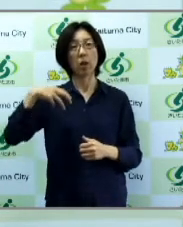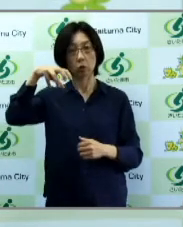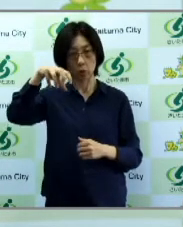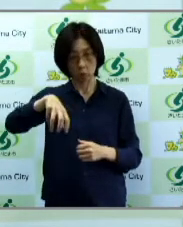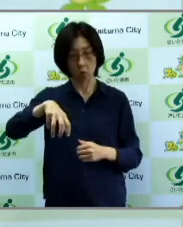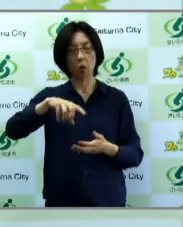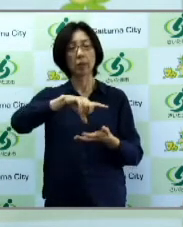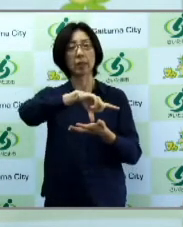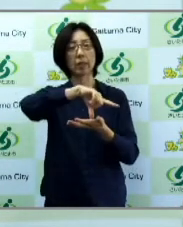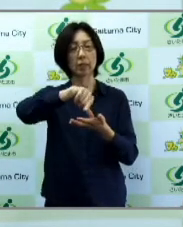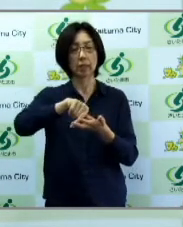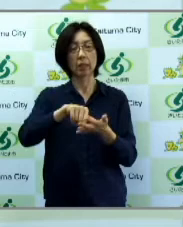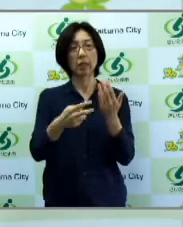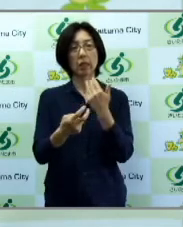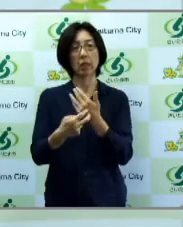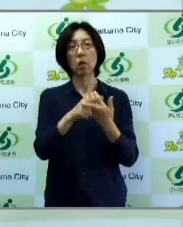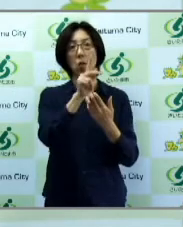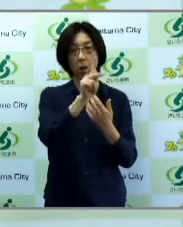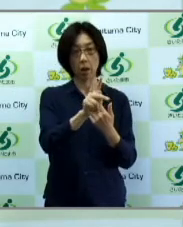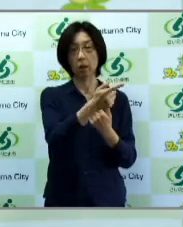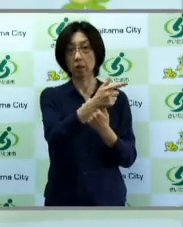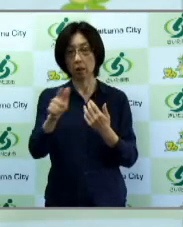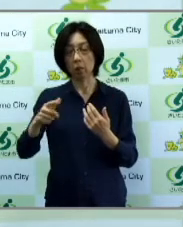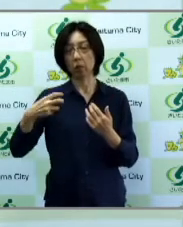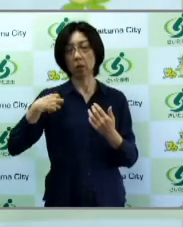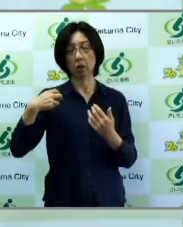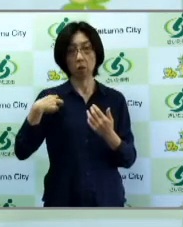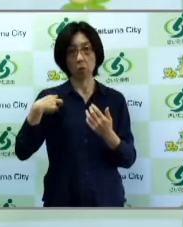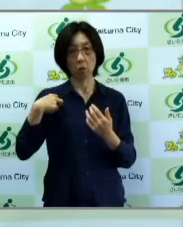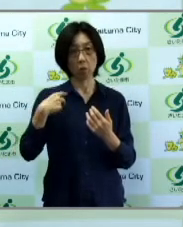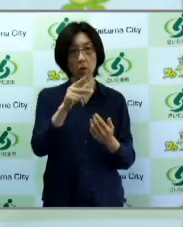療課などですね、それぞれの担当部署で